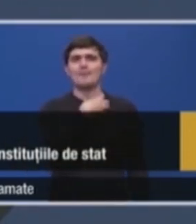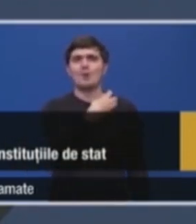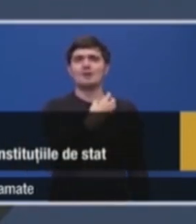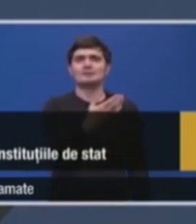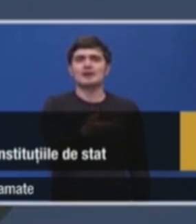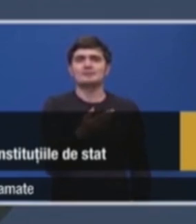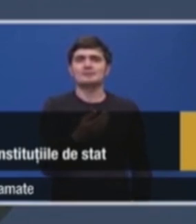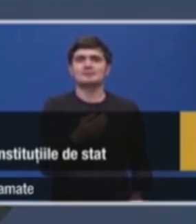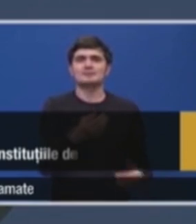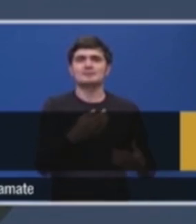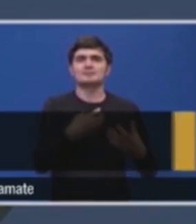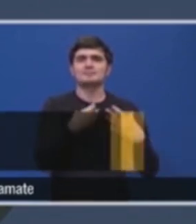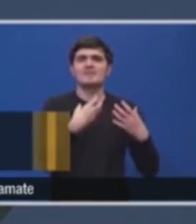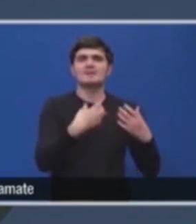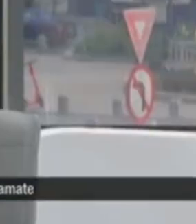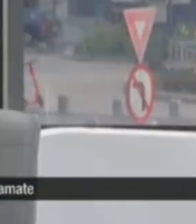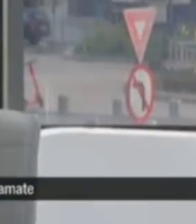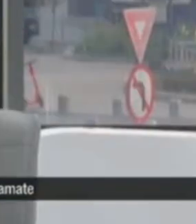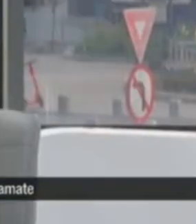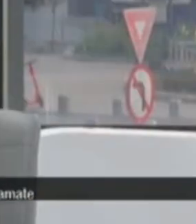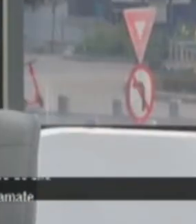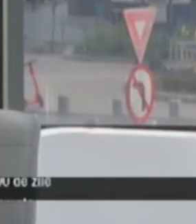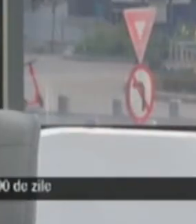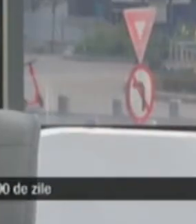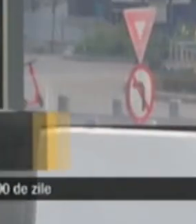bogăție din averea publică.